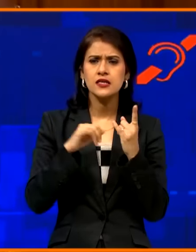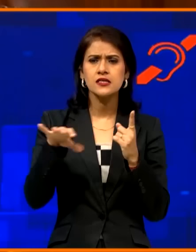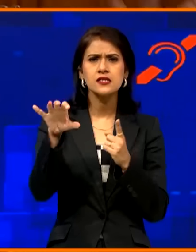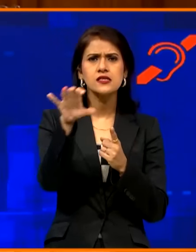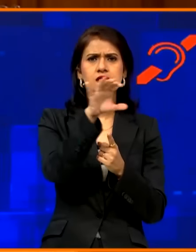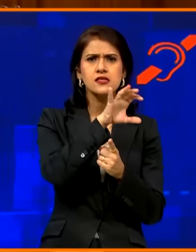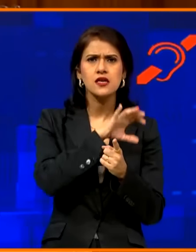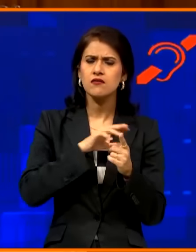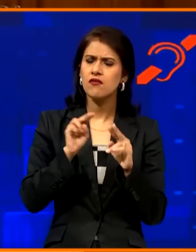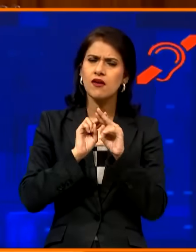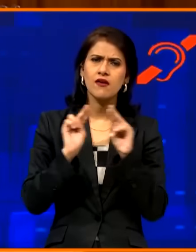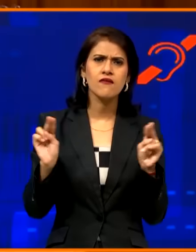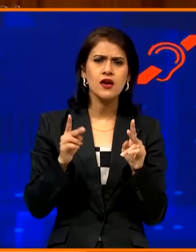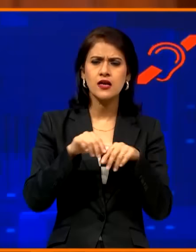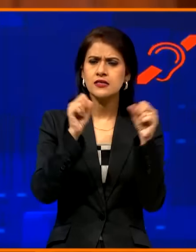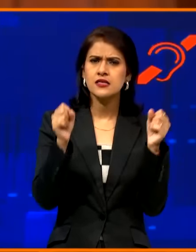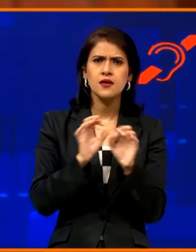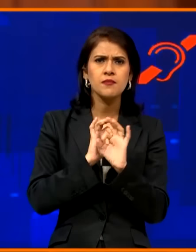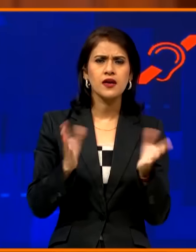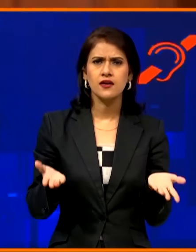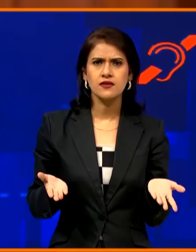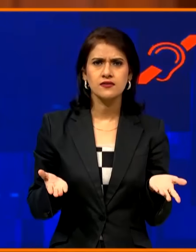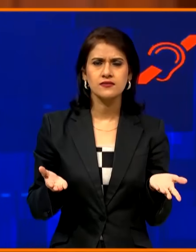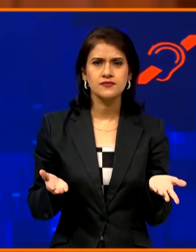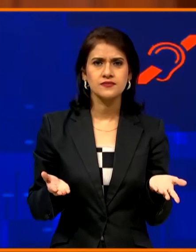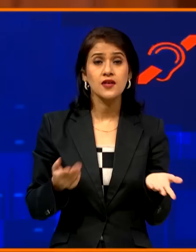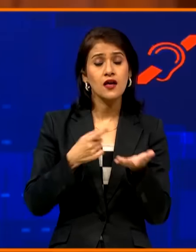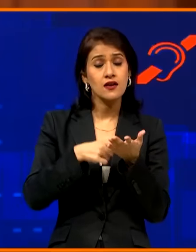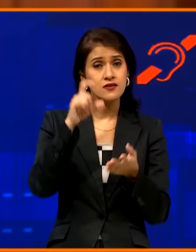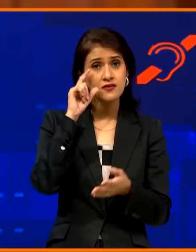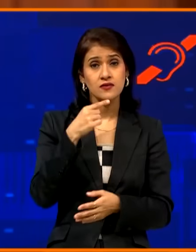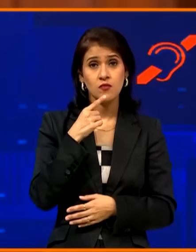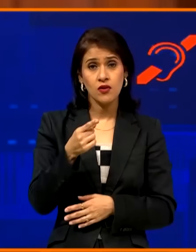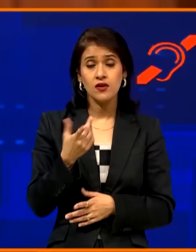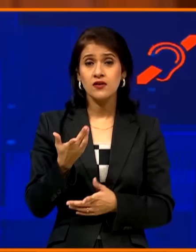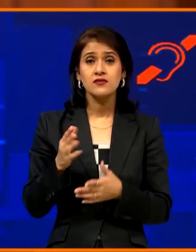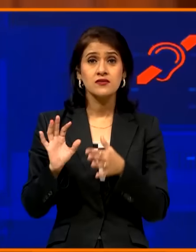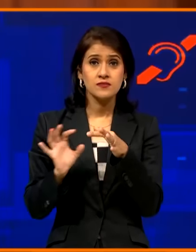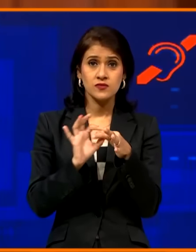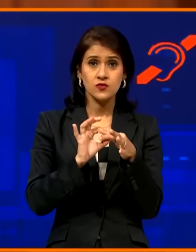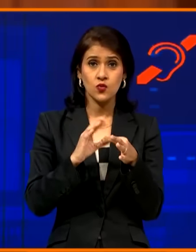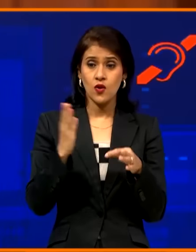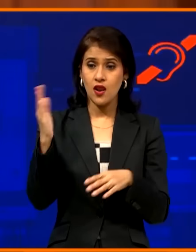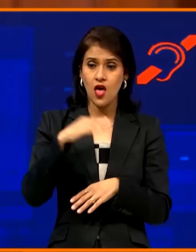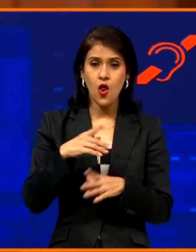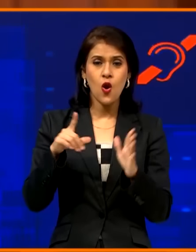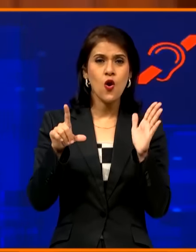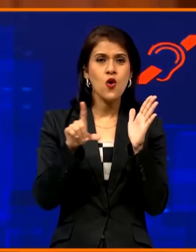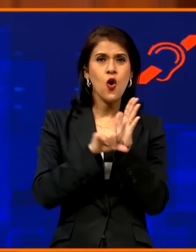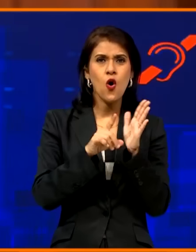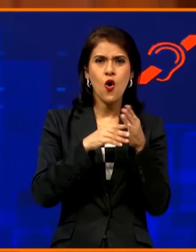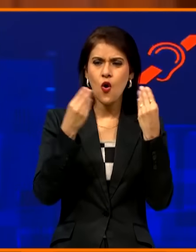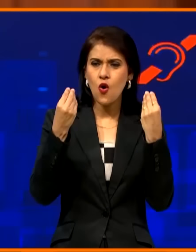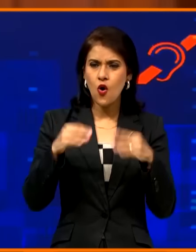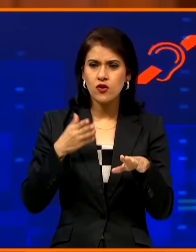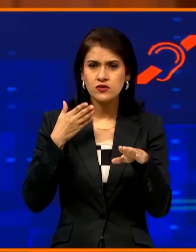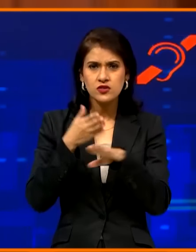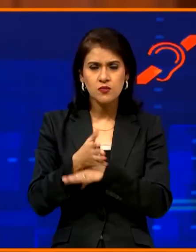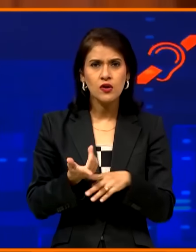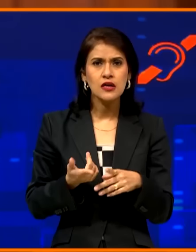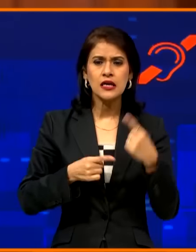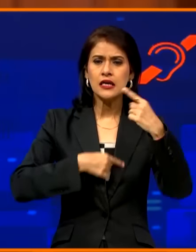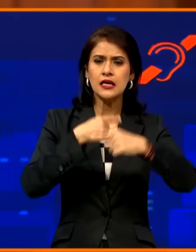एजेंसीज मौजूद है सारा सिस्टम मौजूद है को लोग बहुत सारी चीजों से जुड़ते हैं बोलते हैं कि इन लोग के आने से लॉ एंड सिचुएशन खराब हुई इन लोग के आने से आए